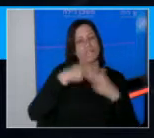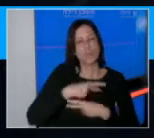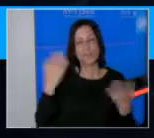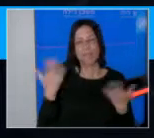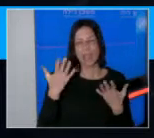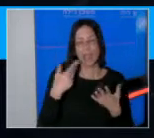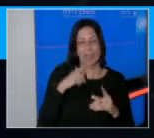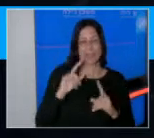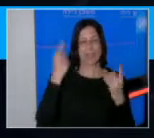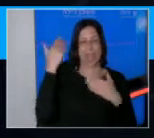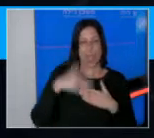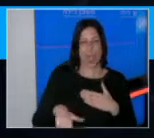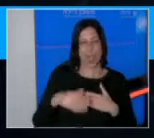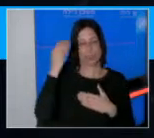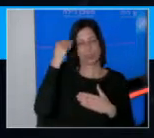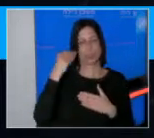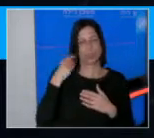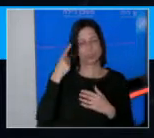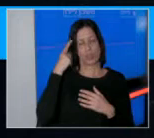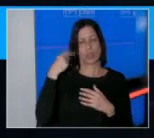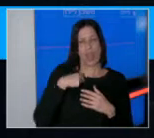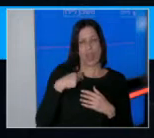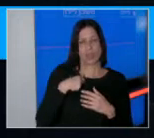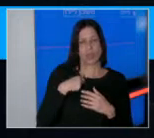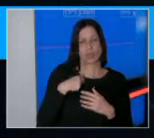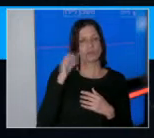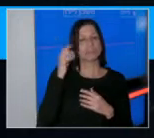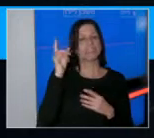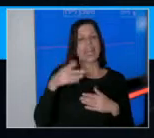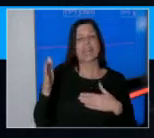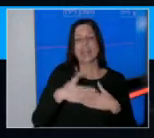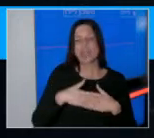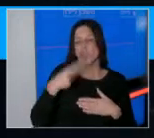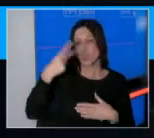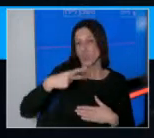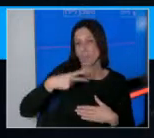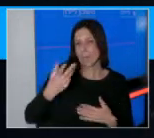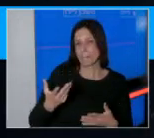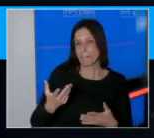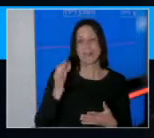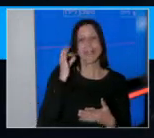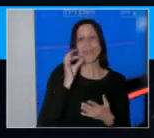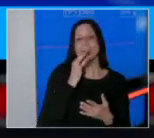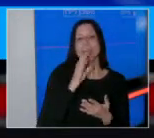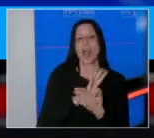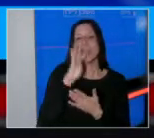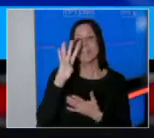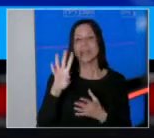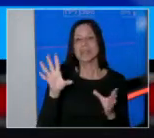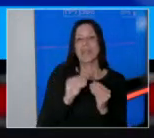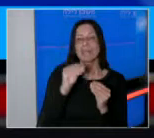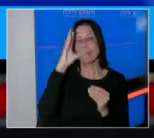אוקיי, במקרה האחרון נודע לנו על מישהי שעומדת להתחתן בעוד יומיים, ילדה בת 14 עם בחור